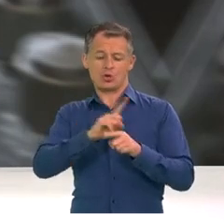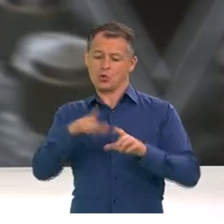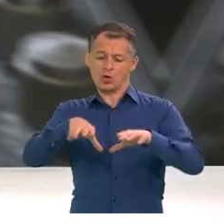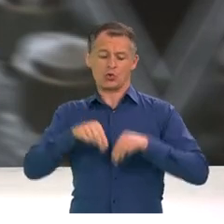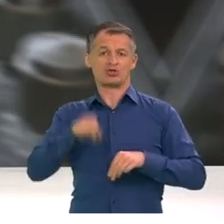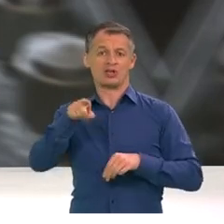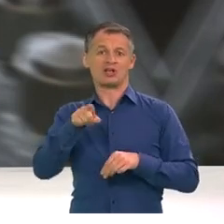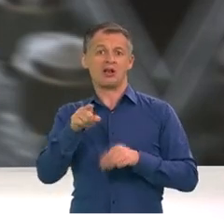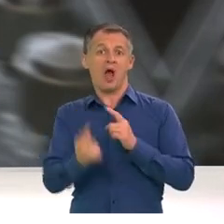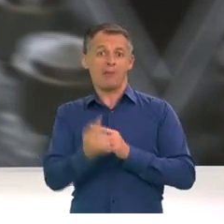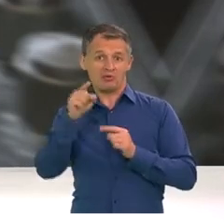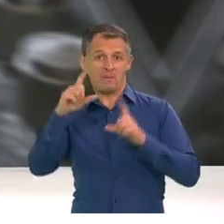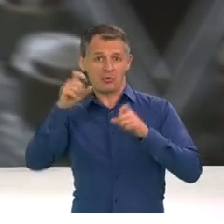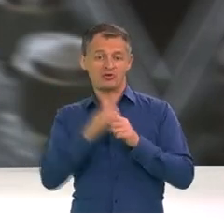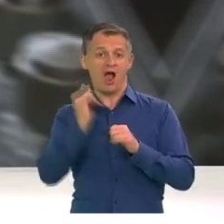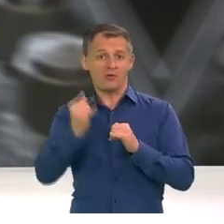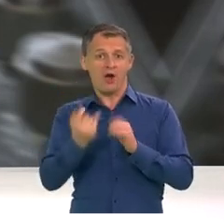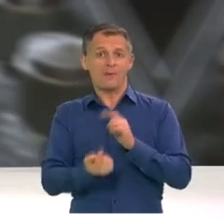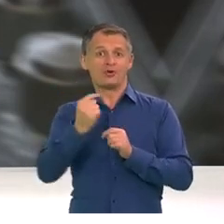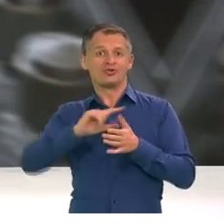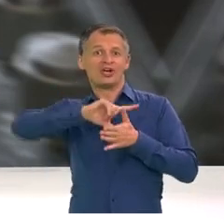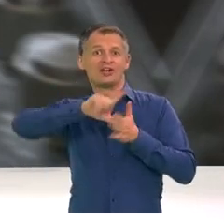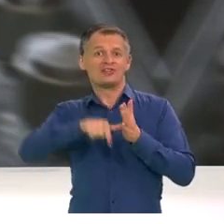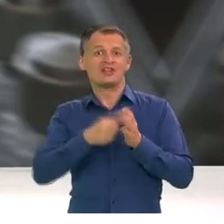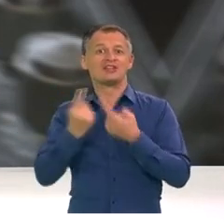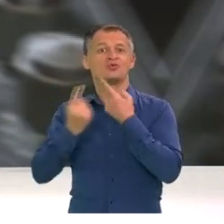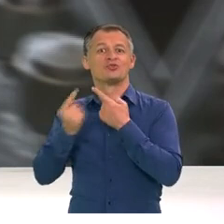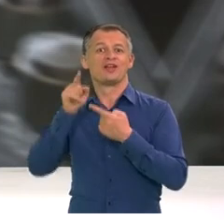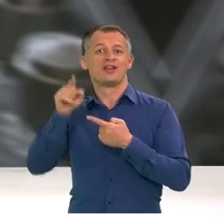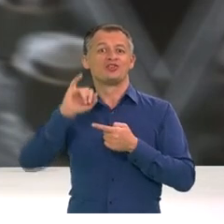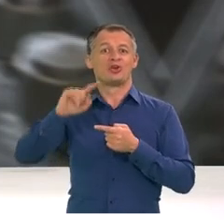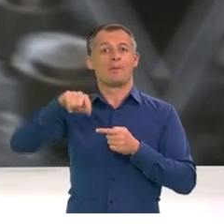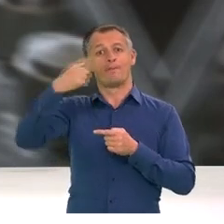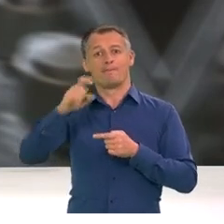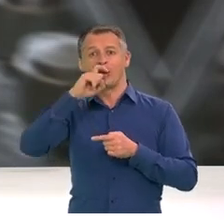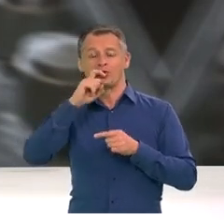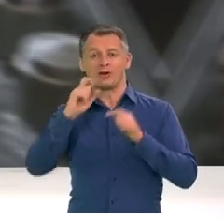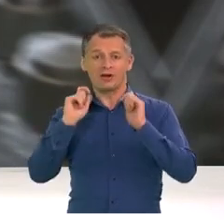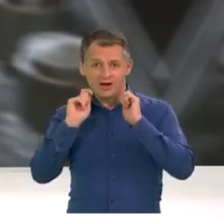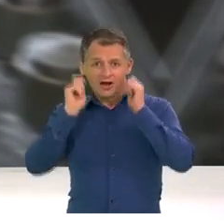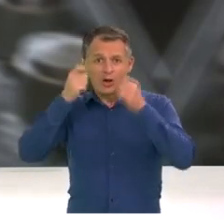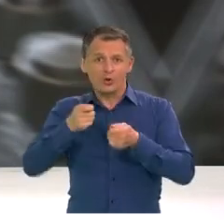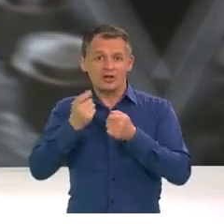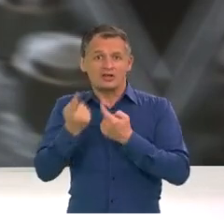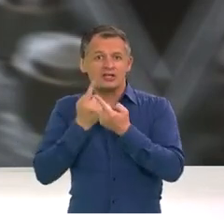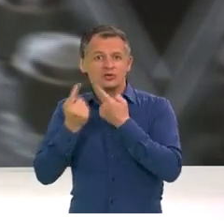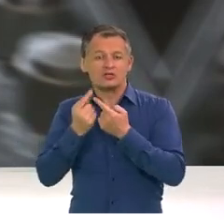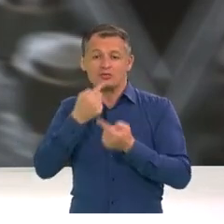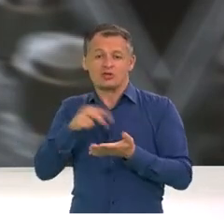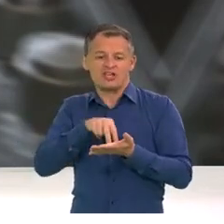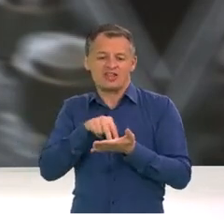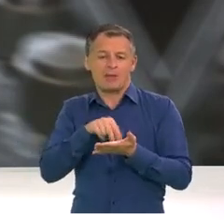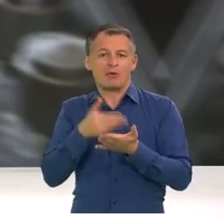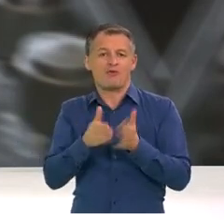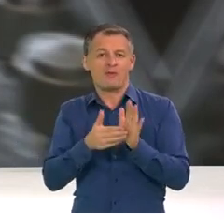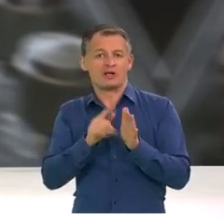ar apărea în ele. Acum au apărut și înregistrări ale unor discuții dintre el și un călugor. Din conversație reiese că Bălășoiu s-ar teme ca faptele